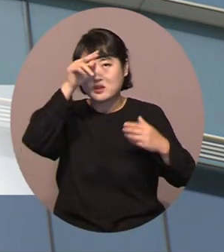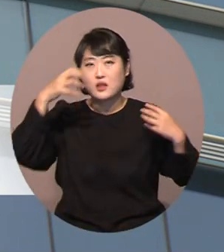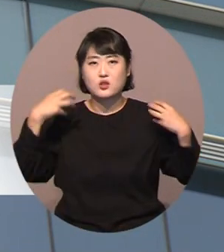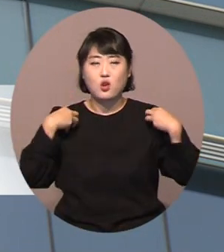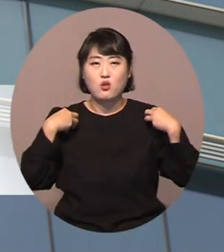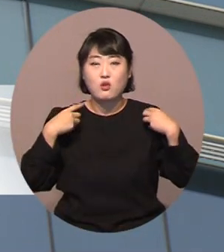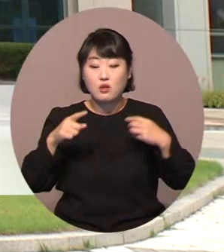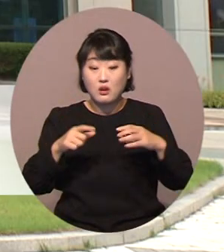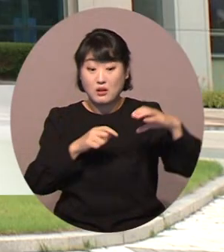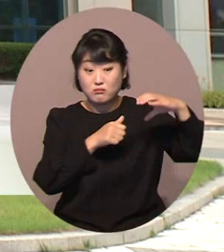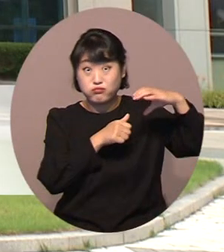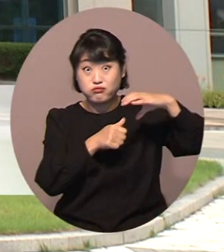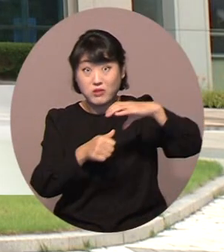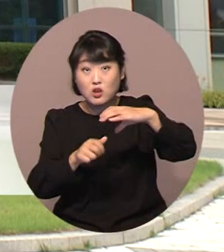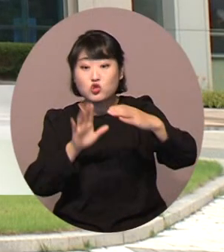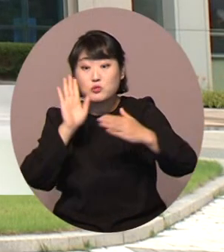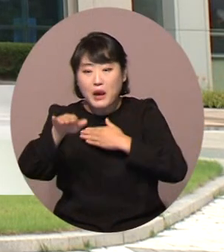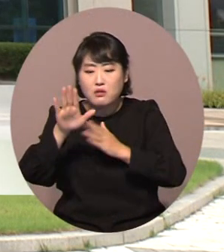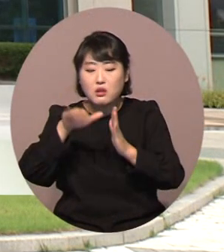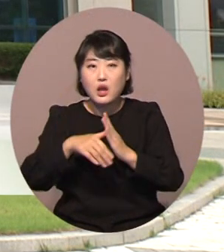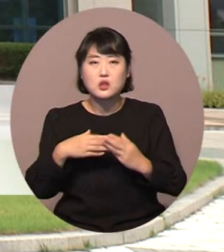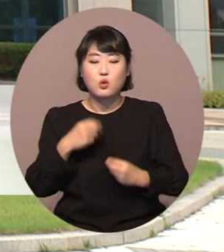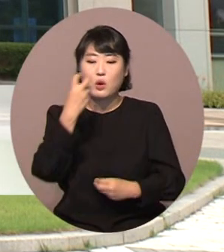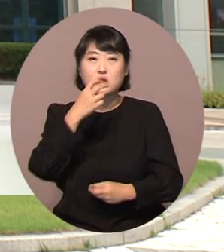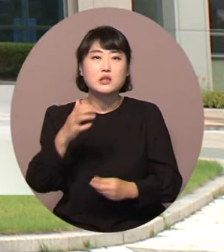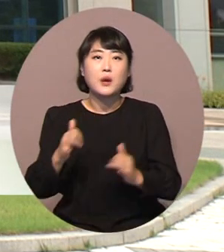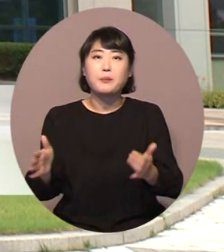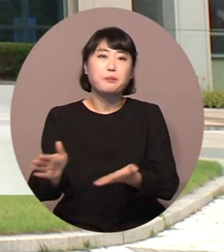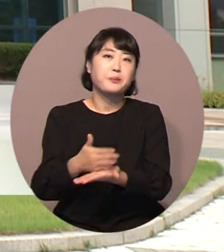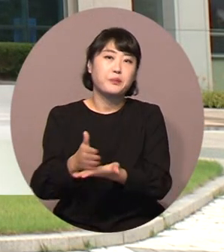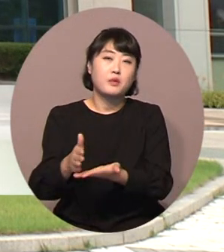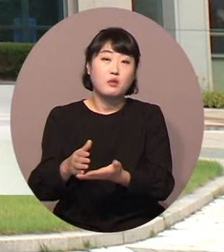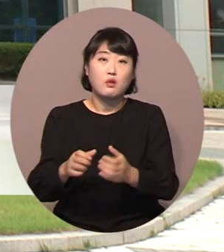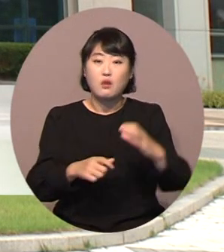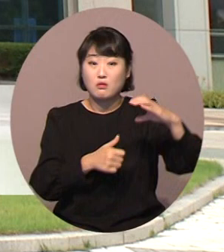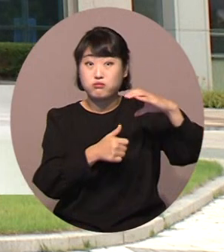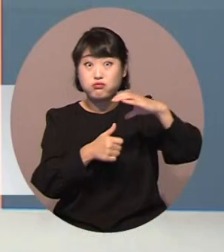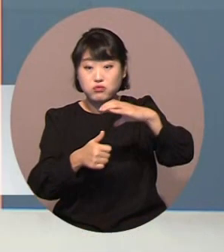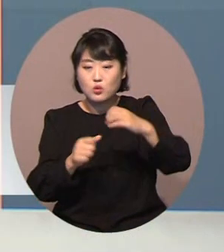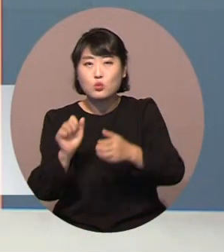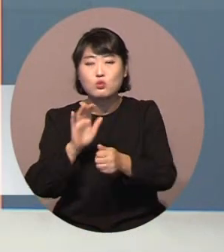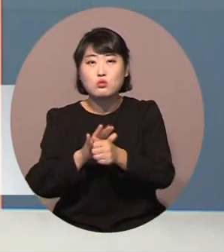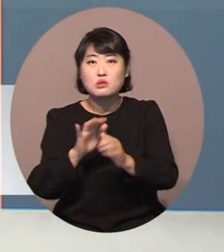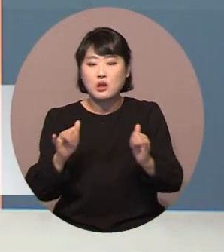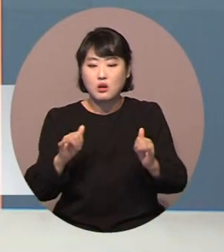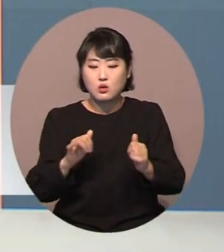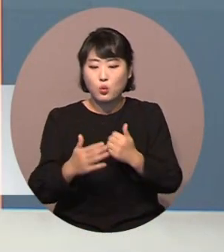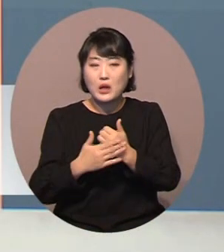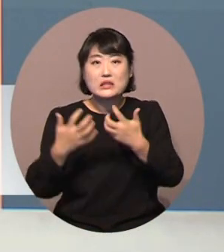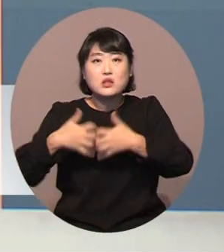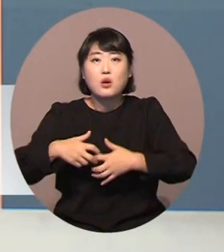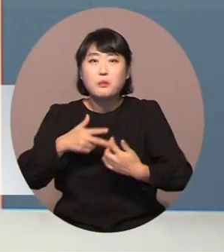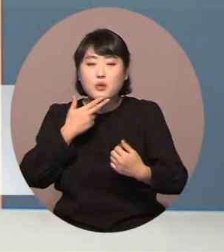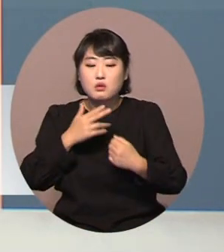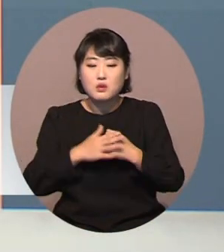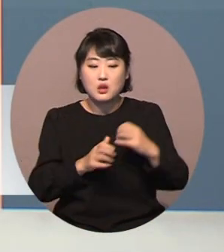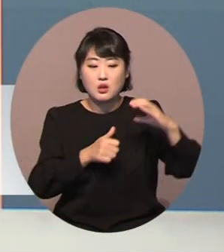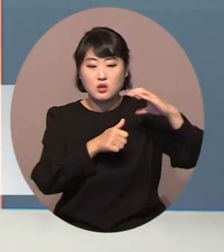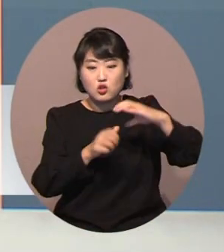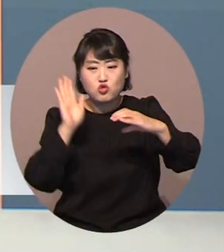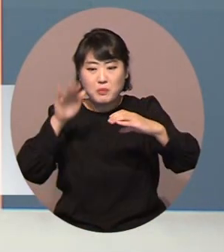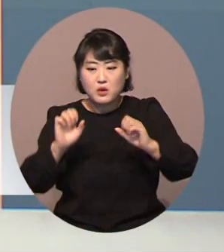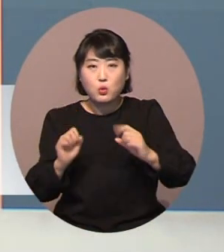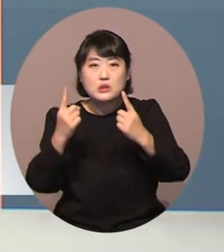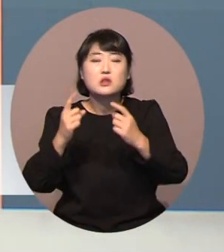당시 이륙장 안전 관리자가 없었고 조종사가 비행을 도와주는 장비를 착용하지도 않아 이륙과 동시에